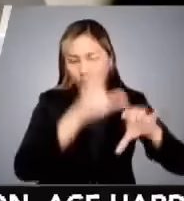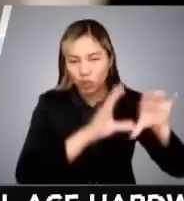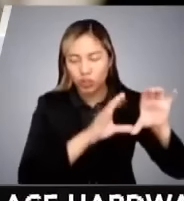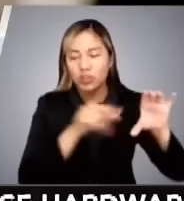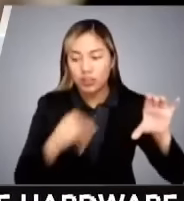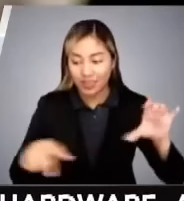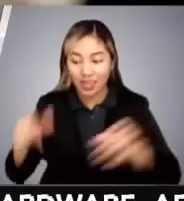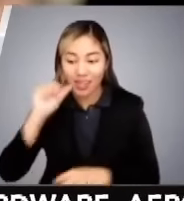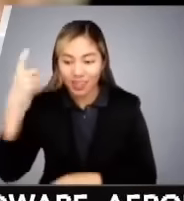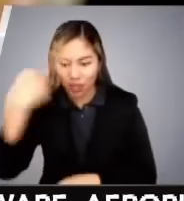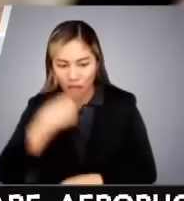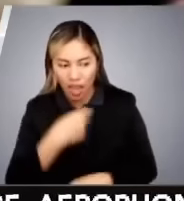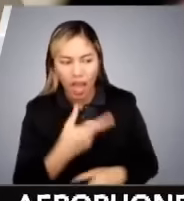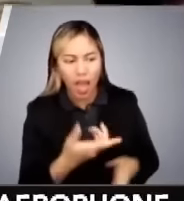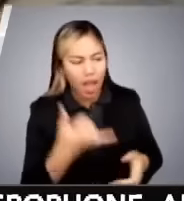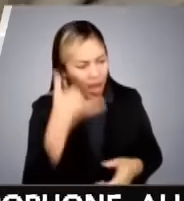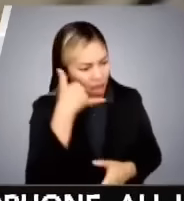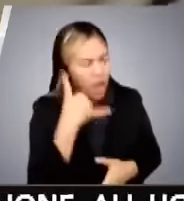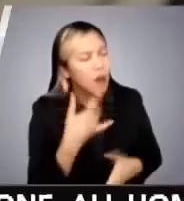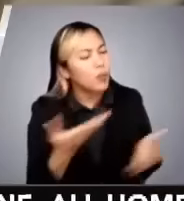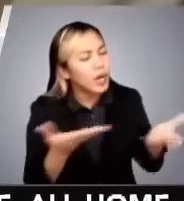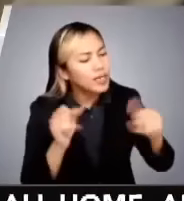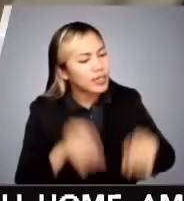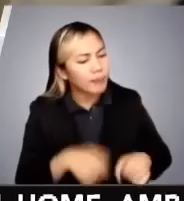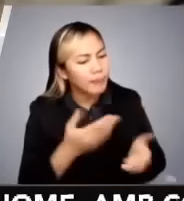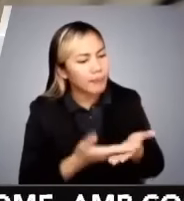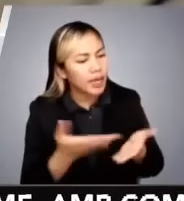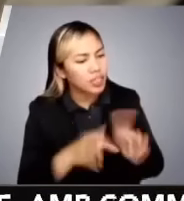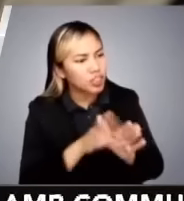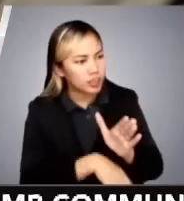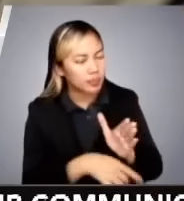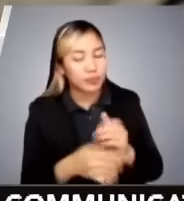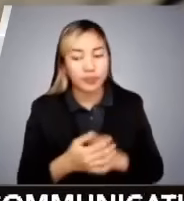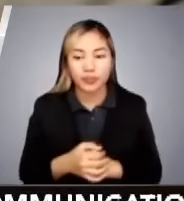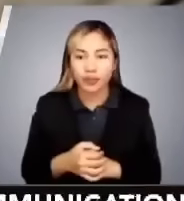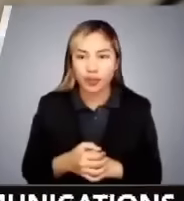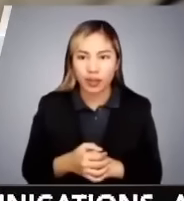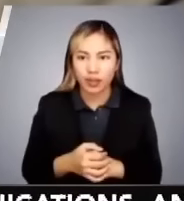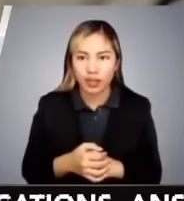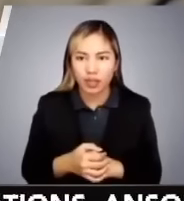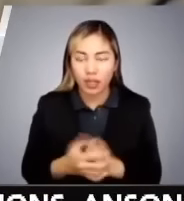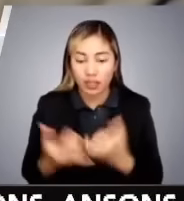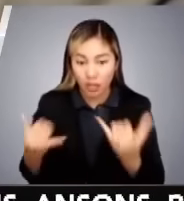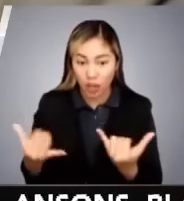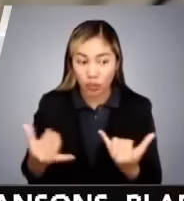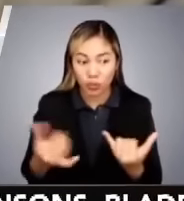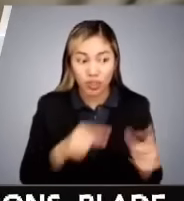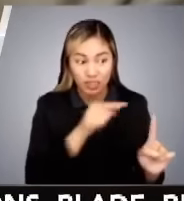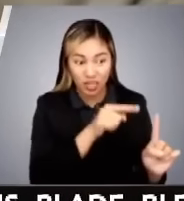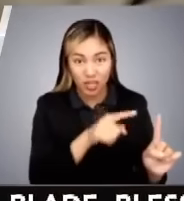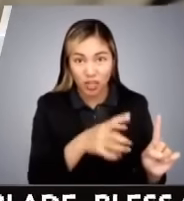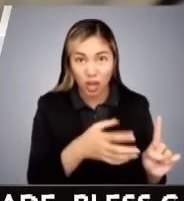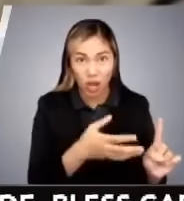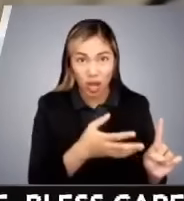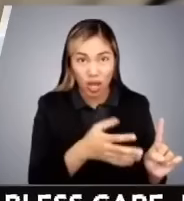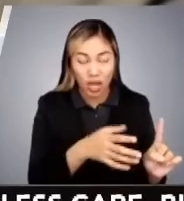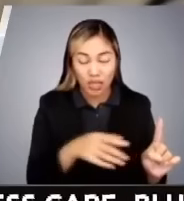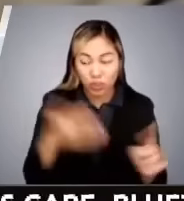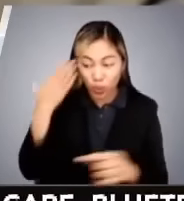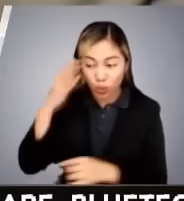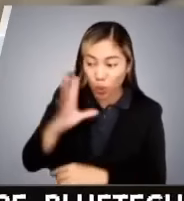saan makakabili ng murang supplies. Hindi raw kilala ng tindahan si Go kaya sa kanya ipinangalan ang resibo. Sabi naman ni Senador Risa